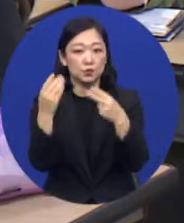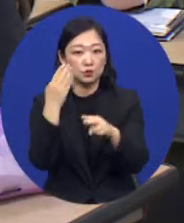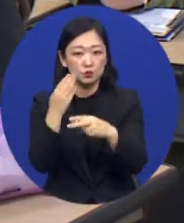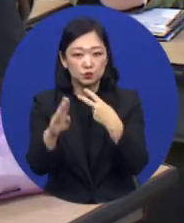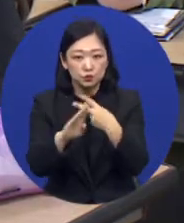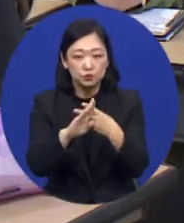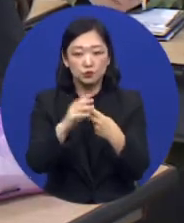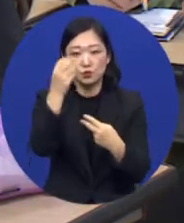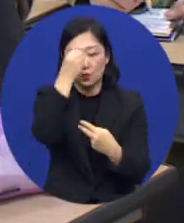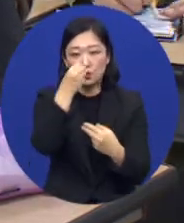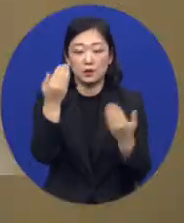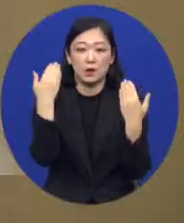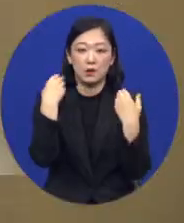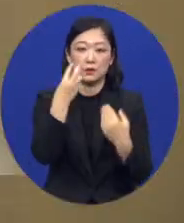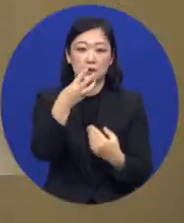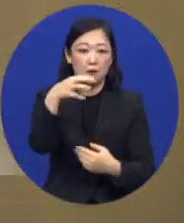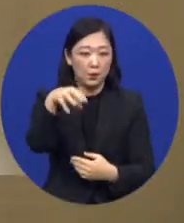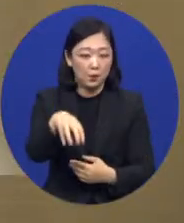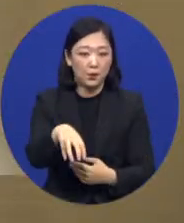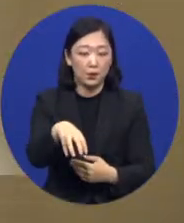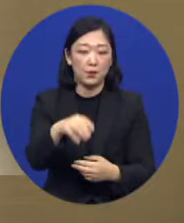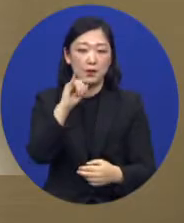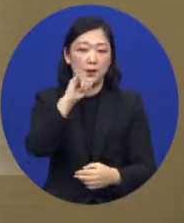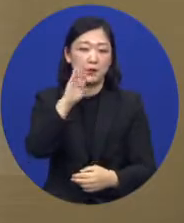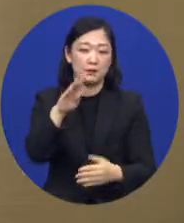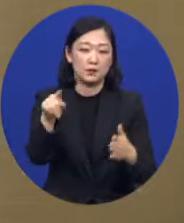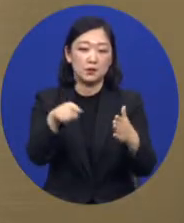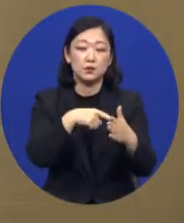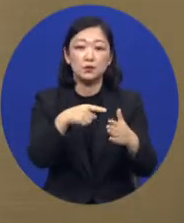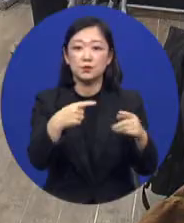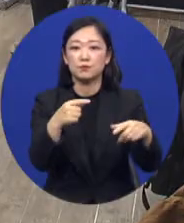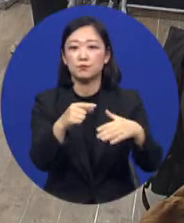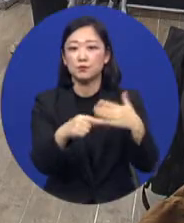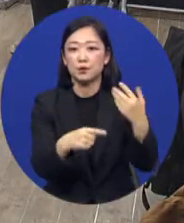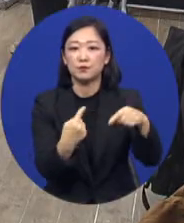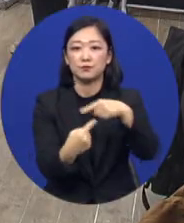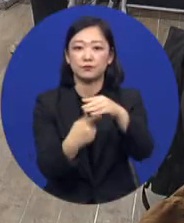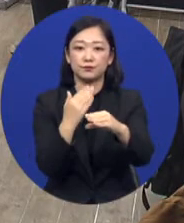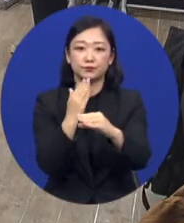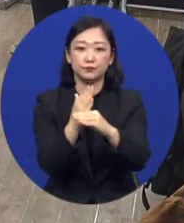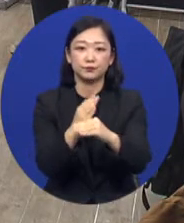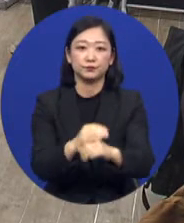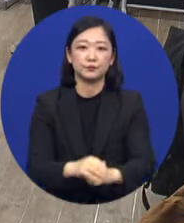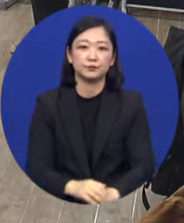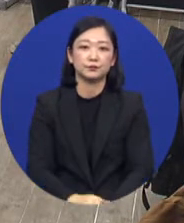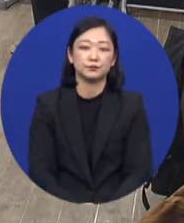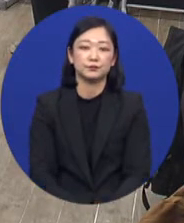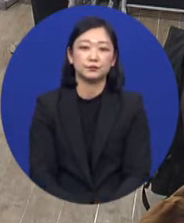표선고 등 중등 3개 학교가 아이비교육 프로그램을 운영하고 있습니다